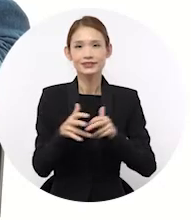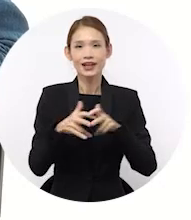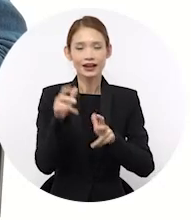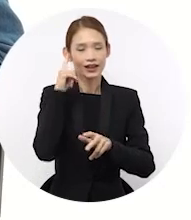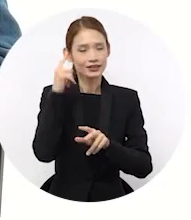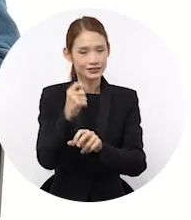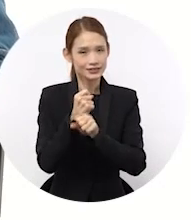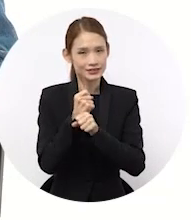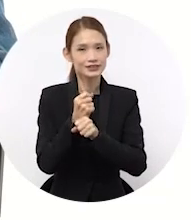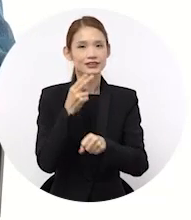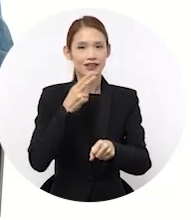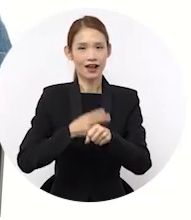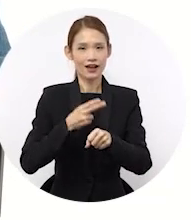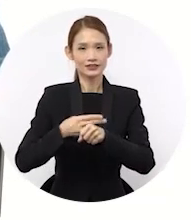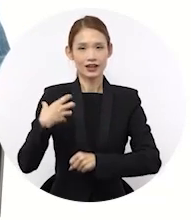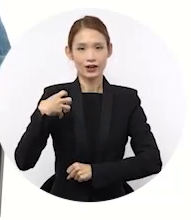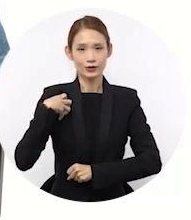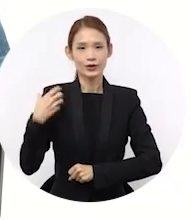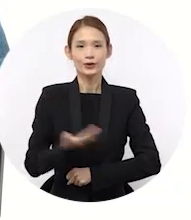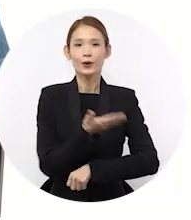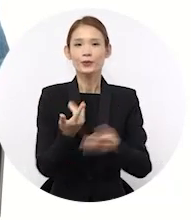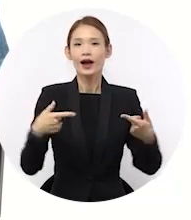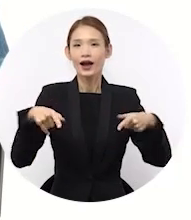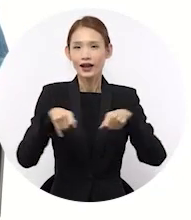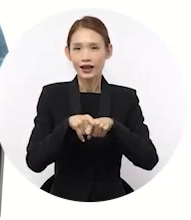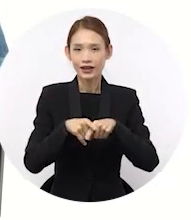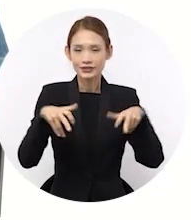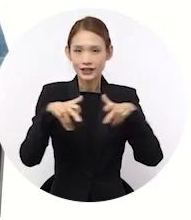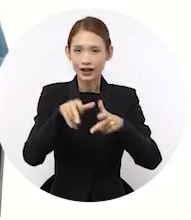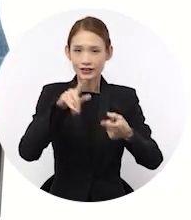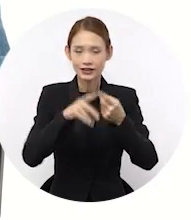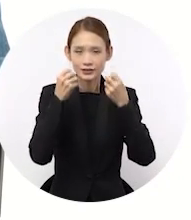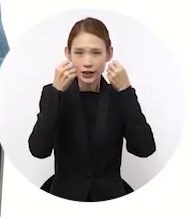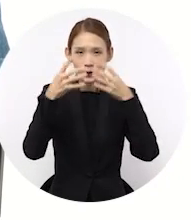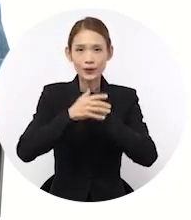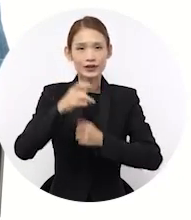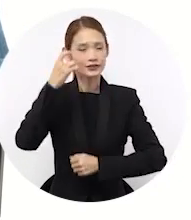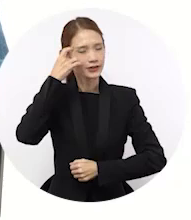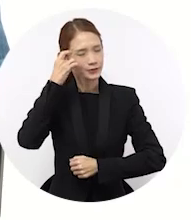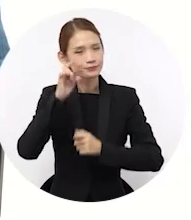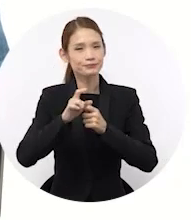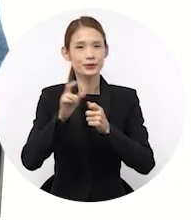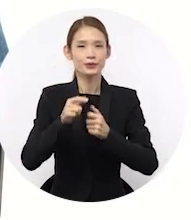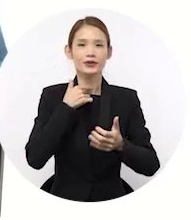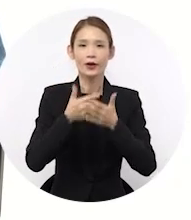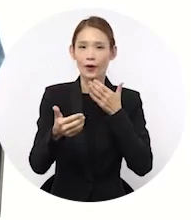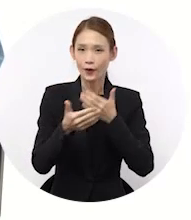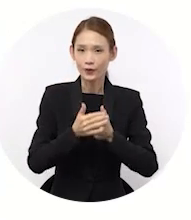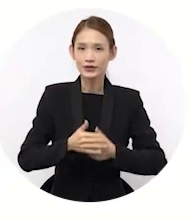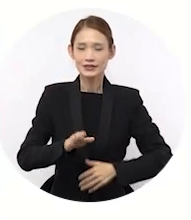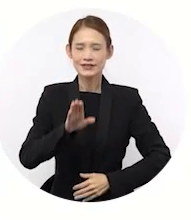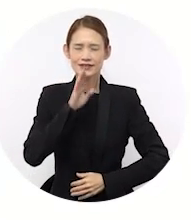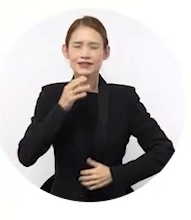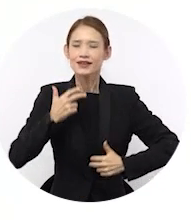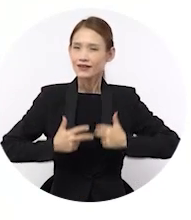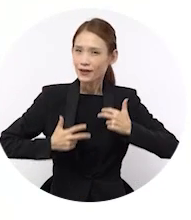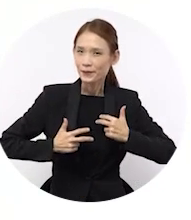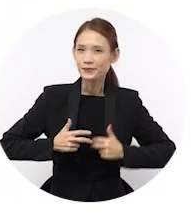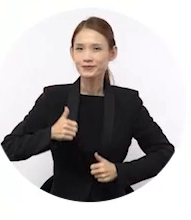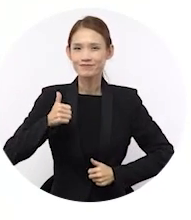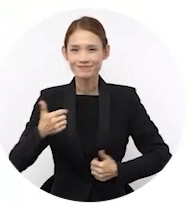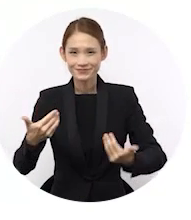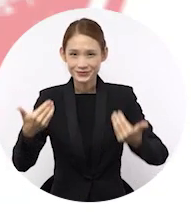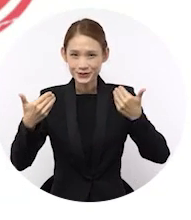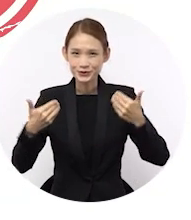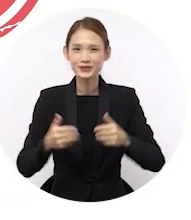그리고 장애인식 개선 강사로서 여러분들과 장애를 새롭게 생각해보는 경험을 해보려고 합니다. 진짜 재밌을